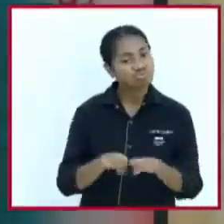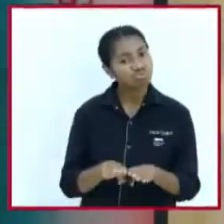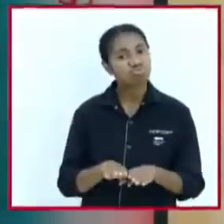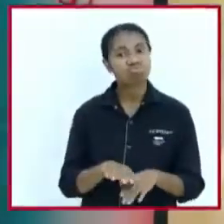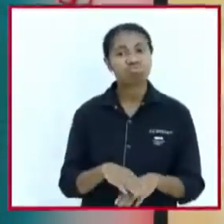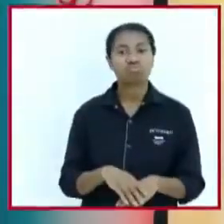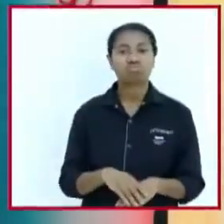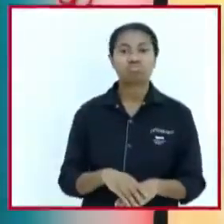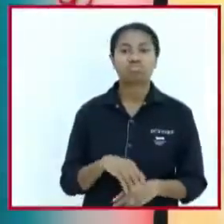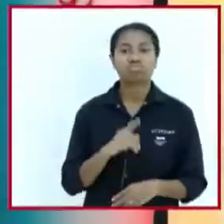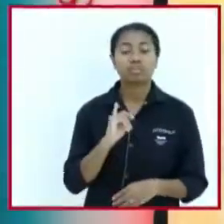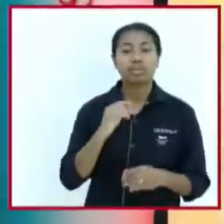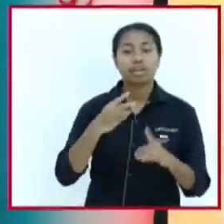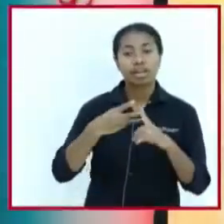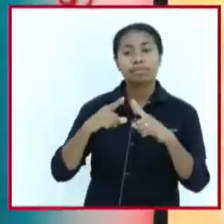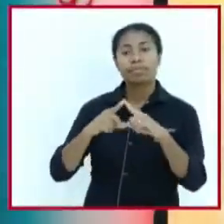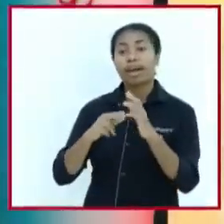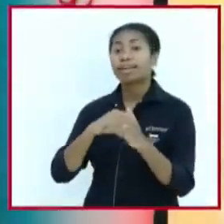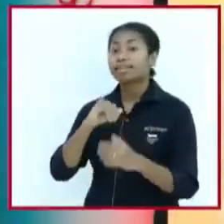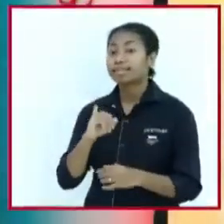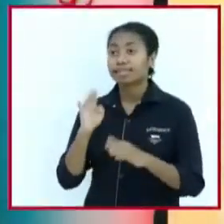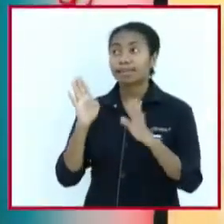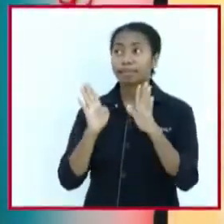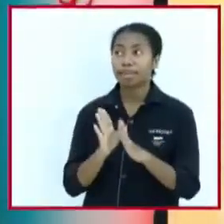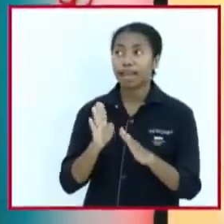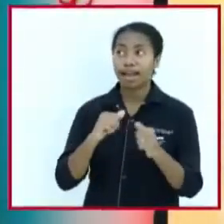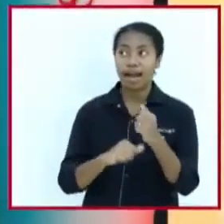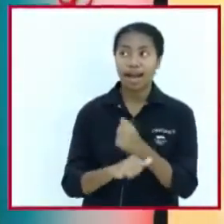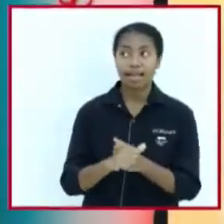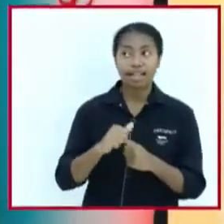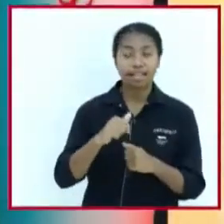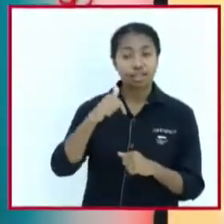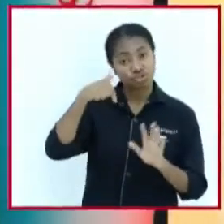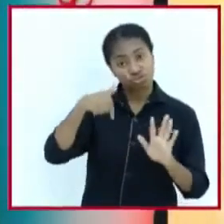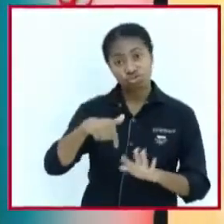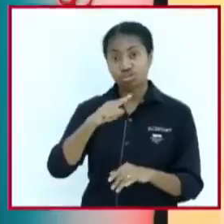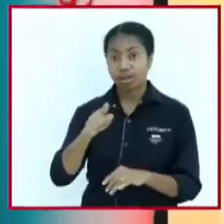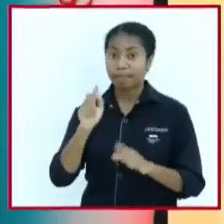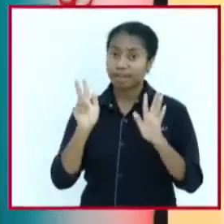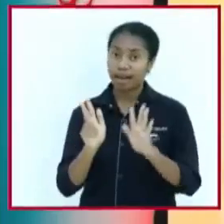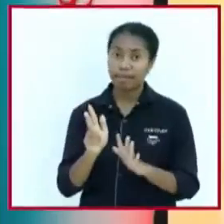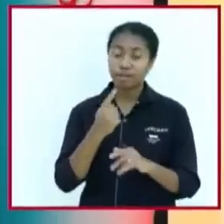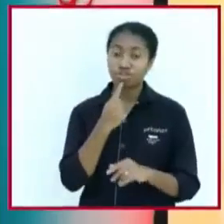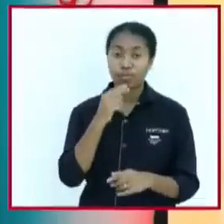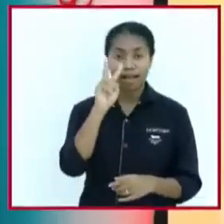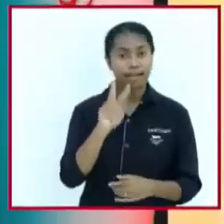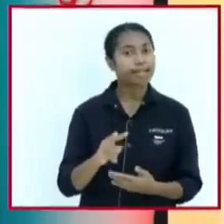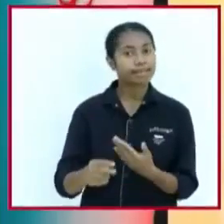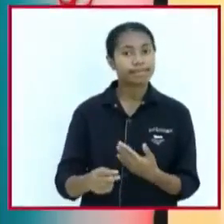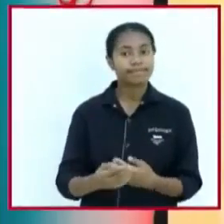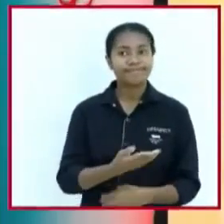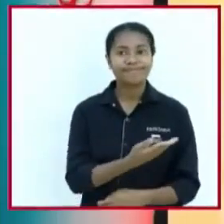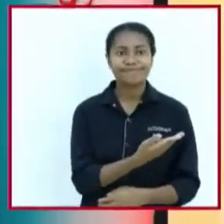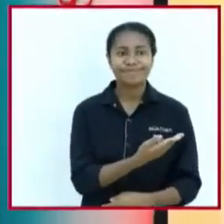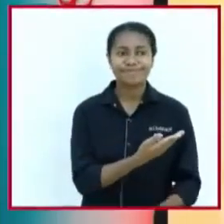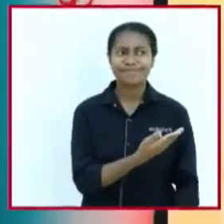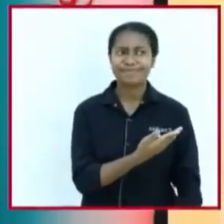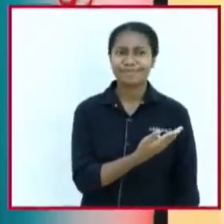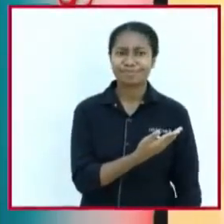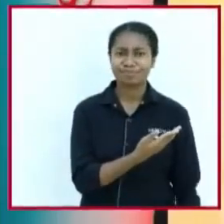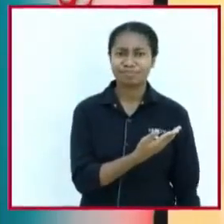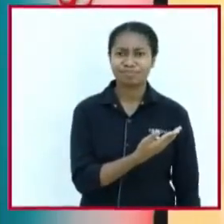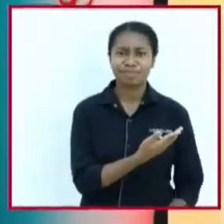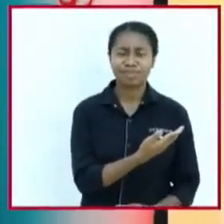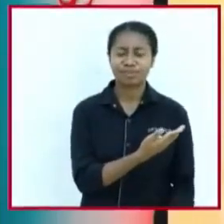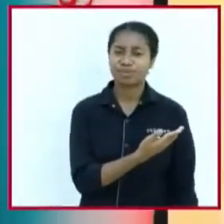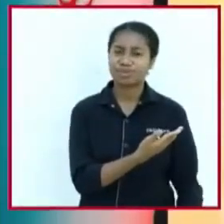tetapi ke dalam kemah yang kedua itu ruang suci tua masuk itu ya tetapi G kemah yang kedua hanya imam besar saja